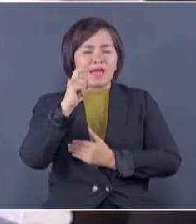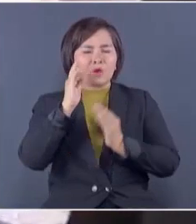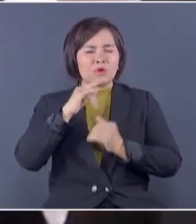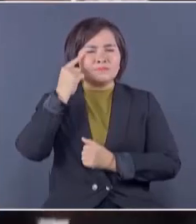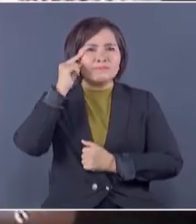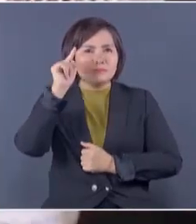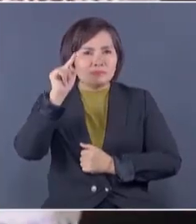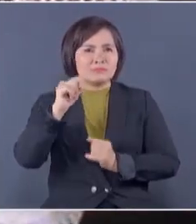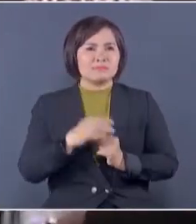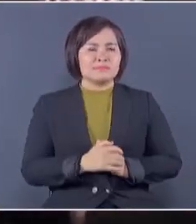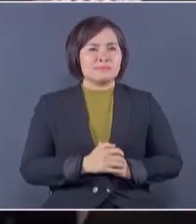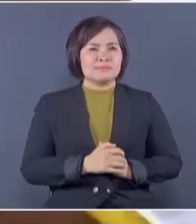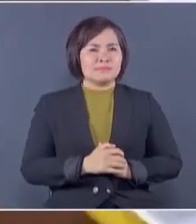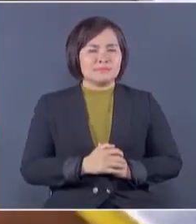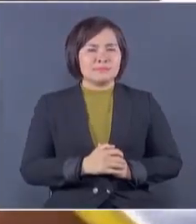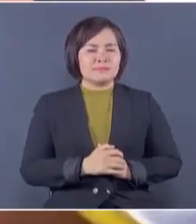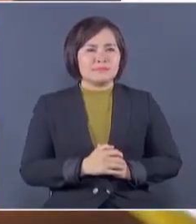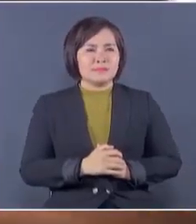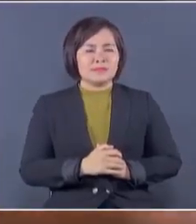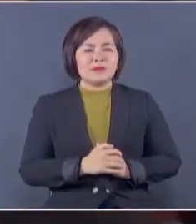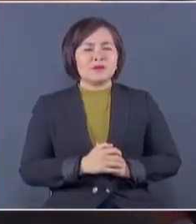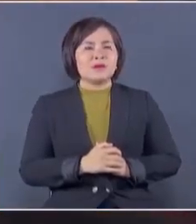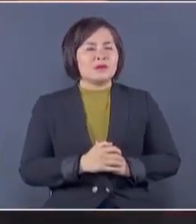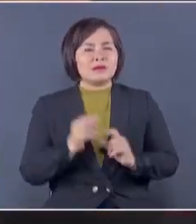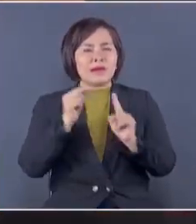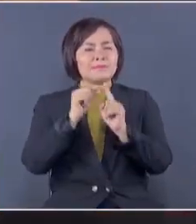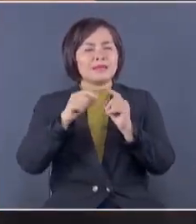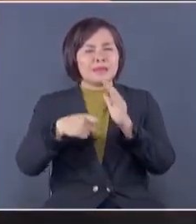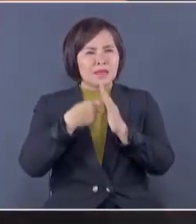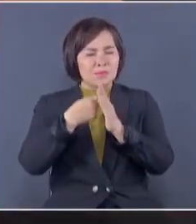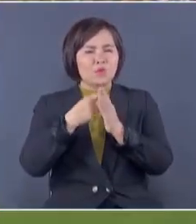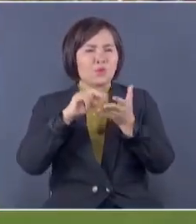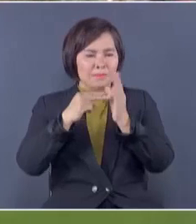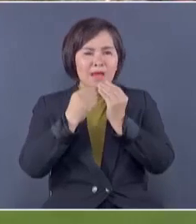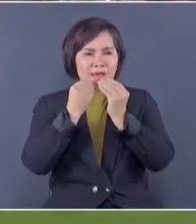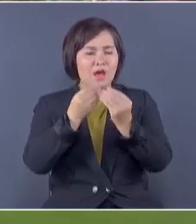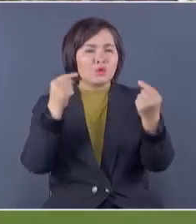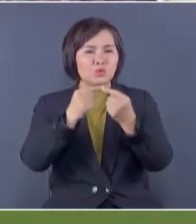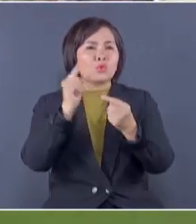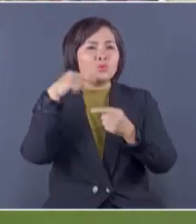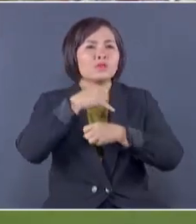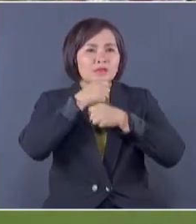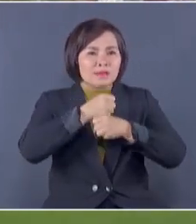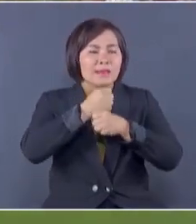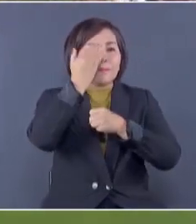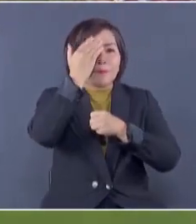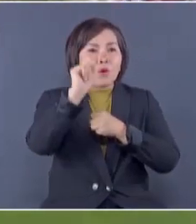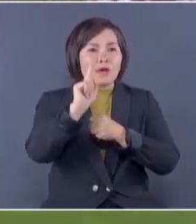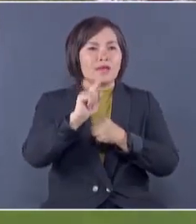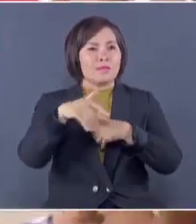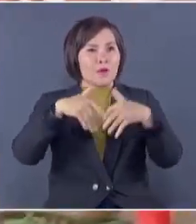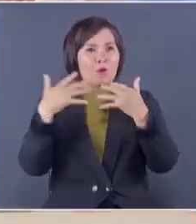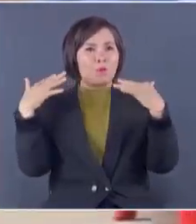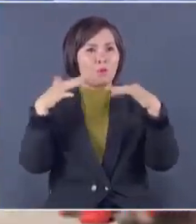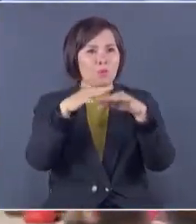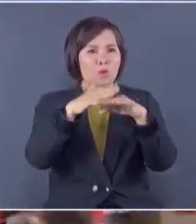ะครับ อันนี้น่าจะเป็นคำจำกัดความของคุณยายวันในความรู้สึกของชาวบ้านแล้วครับที่เขาเดินทางมาร่วมงานกันมากมาย